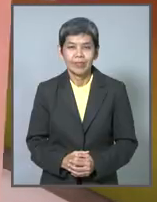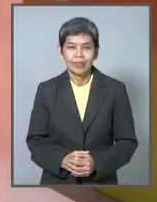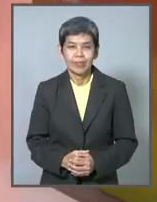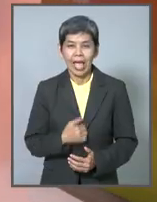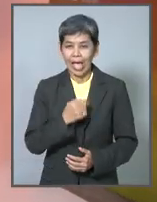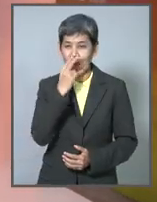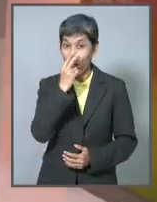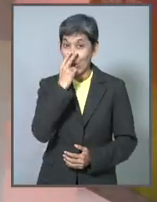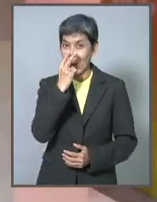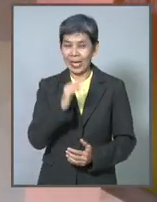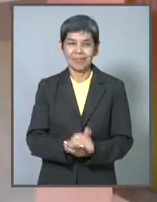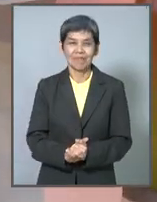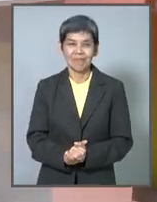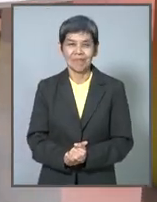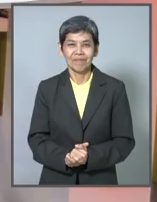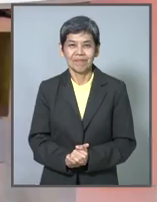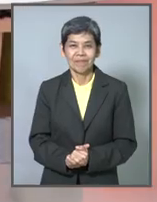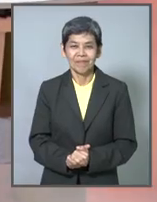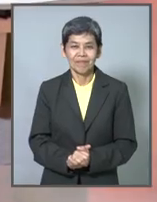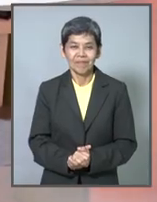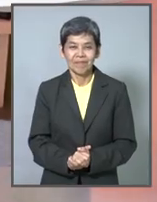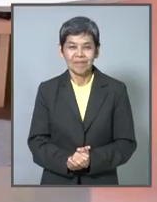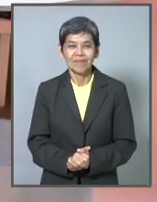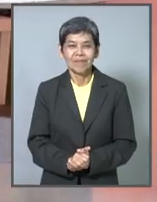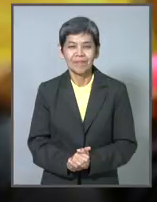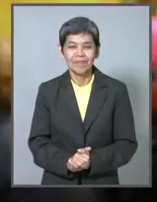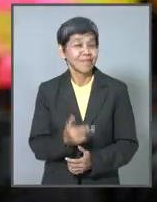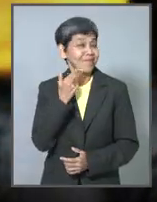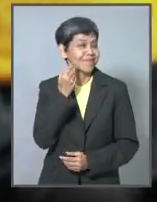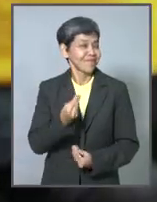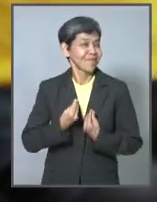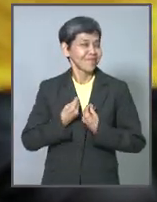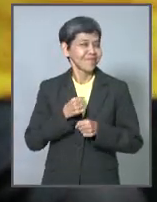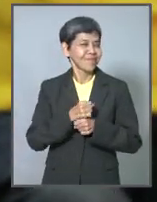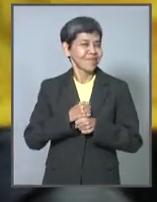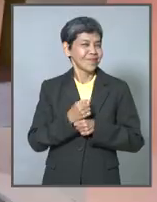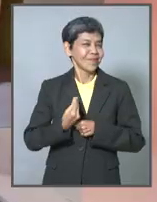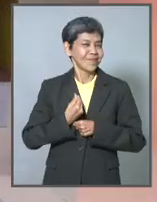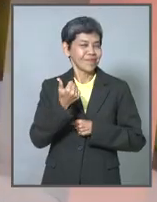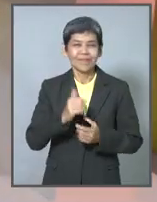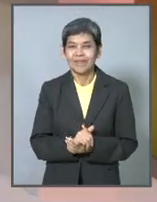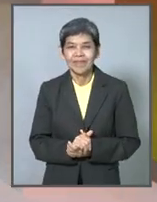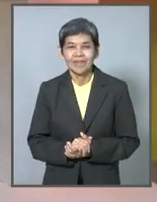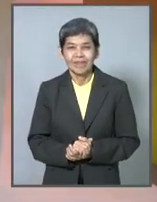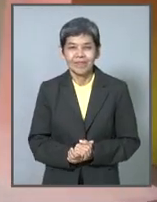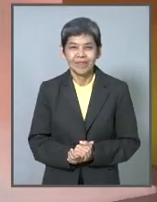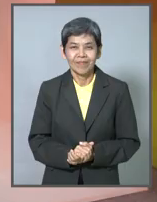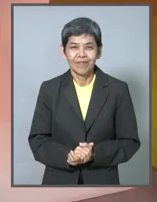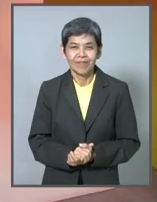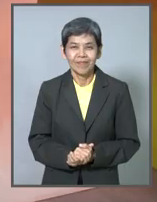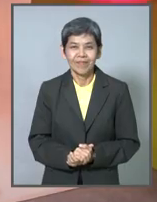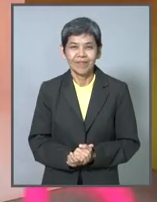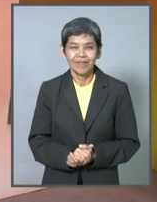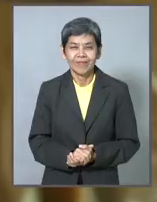เฮ้ยเฮ้ยลงเลย ขอบคุณค่ะได้นม โอ้พอกัน อะเ